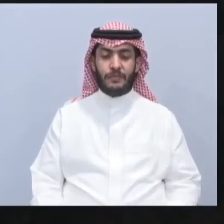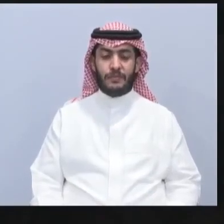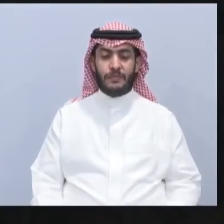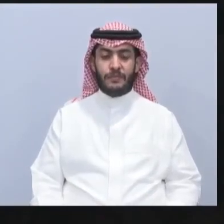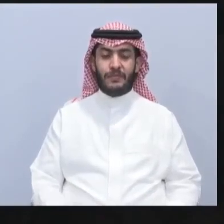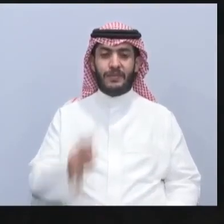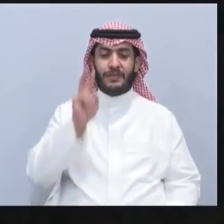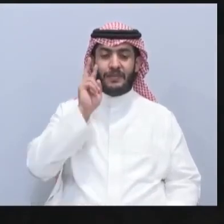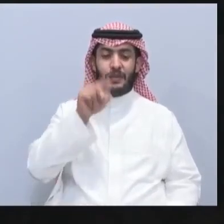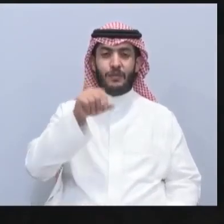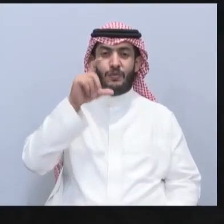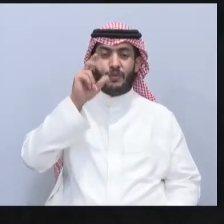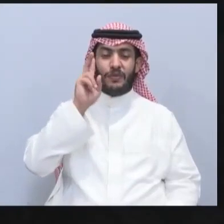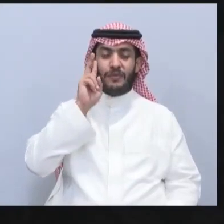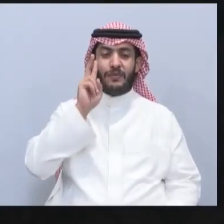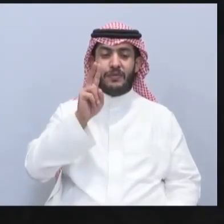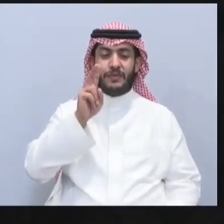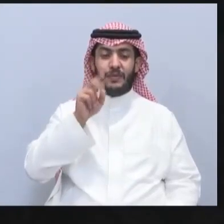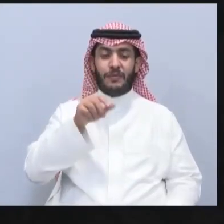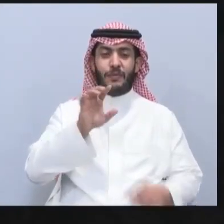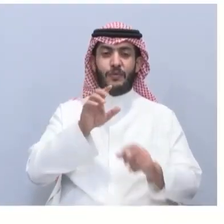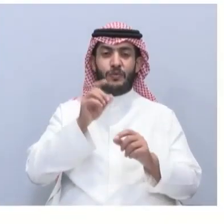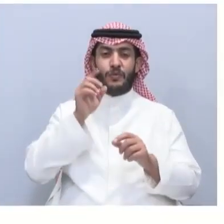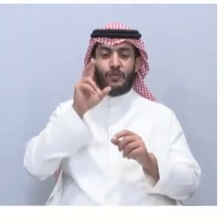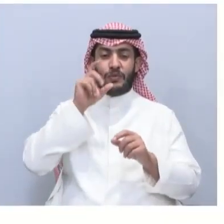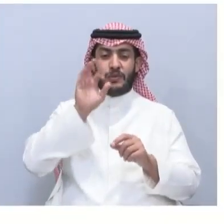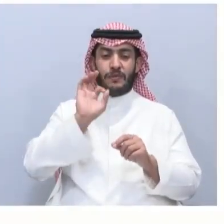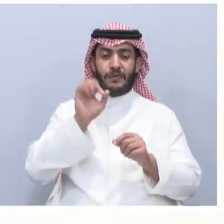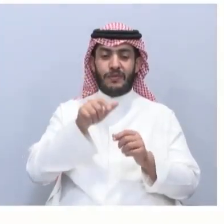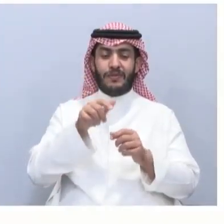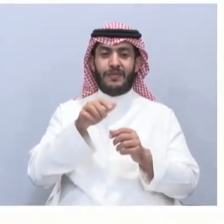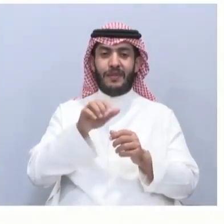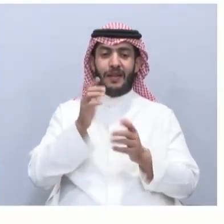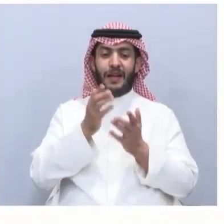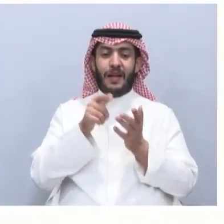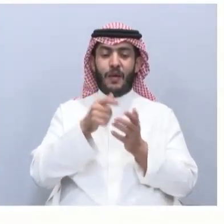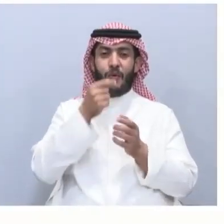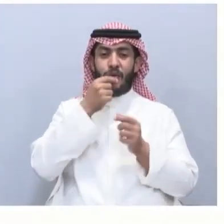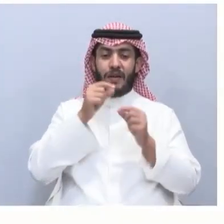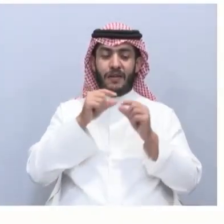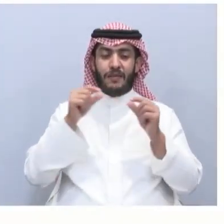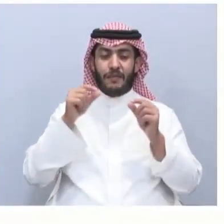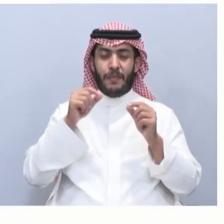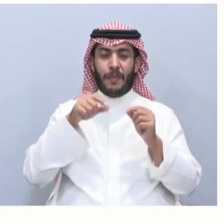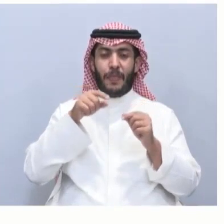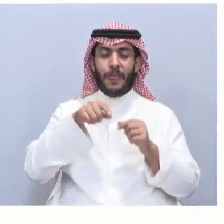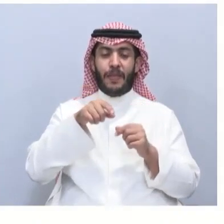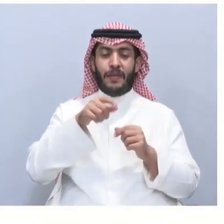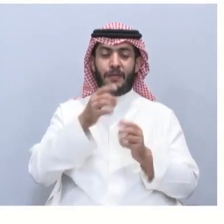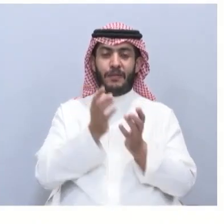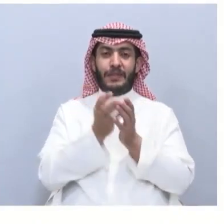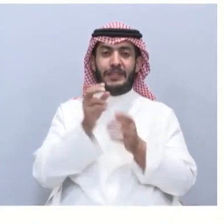لاحظوا هذه الصوره كانها صوره تعبر عن هذه الايه هنا الذي